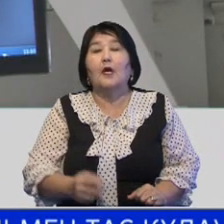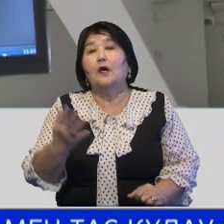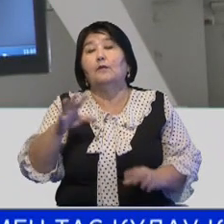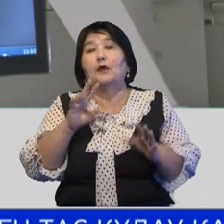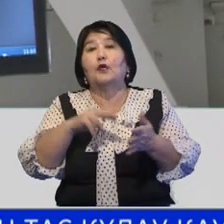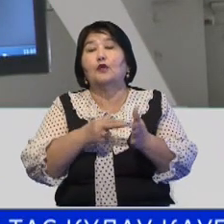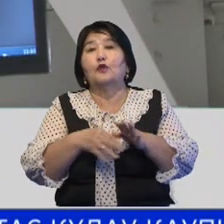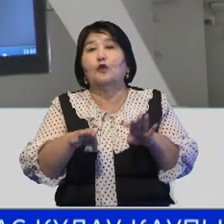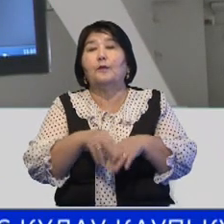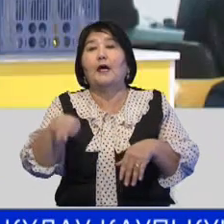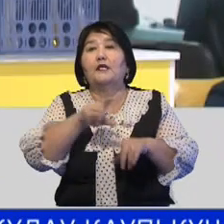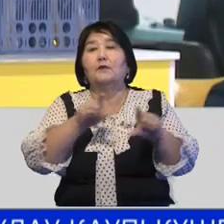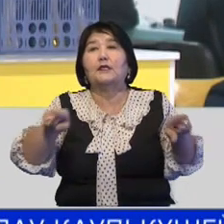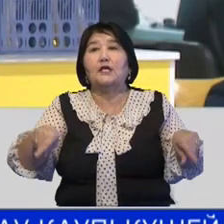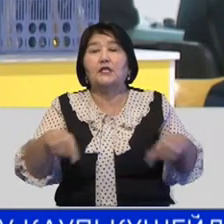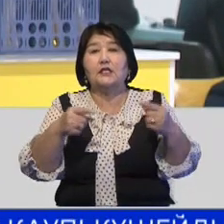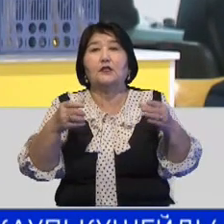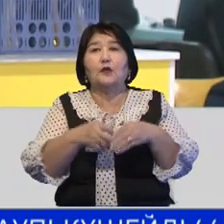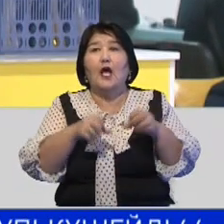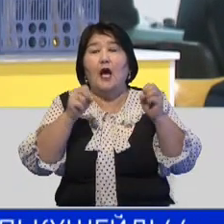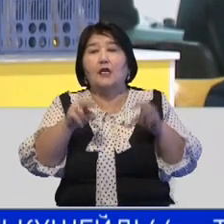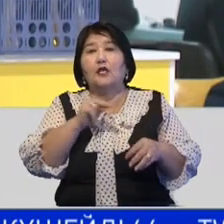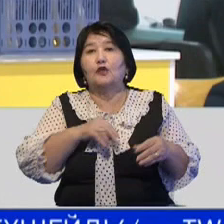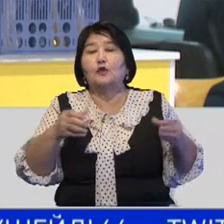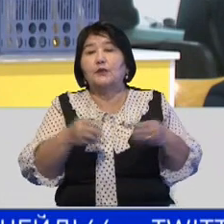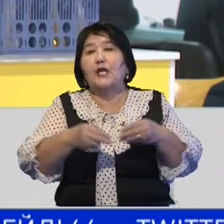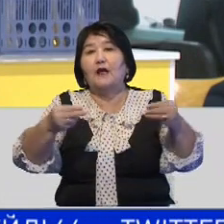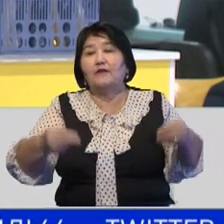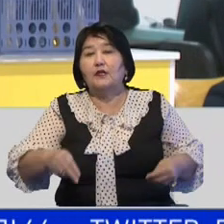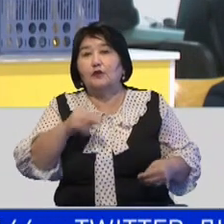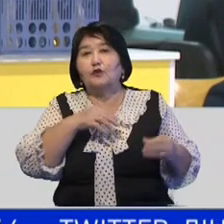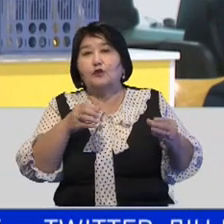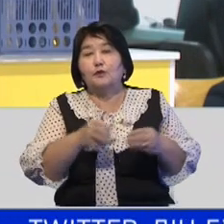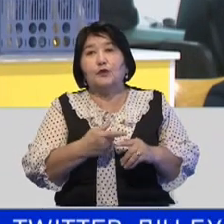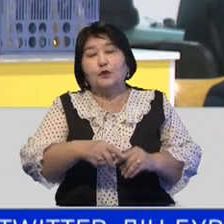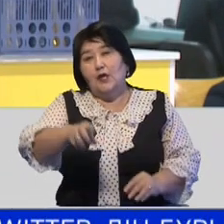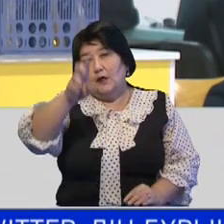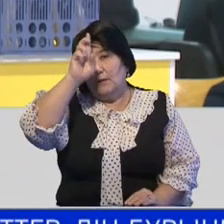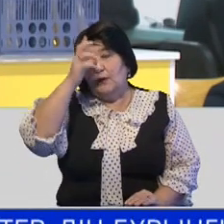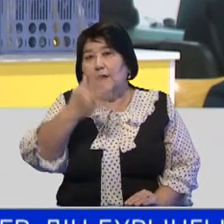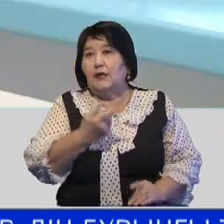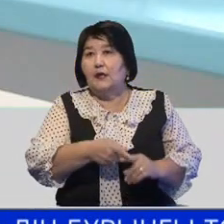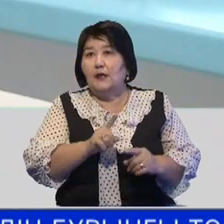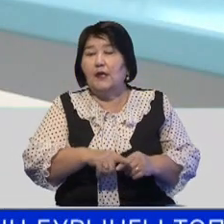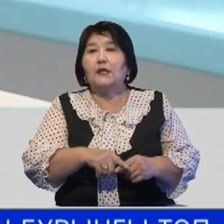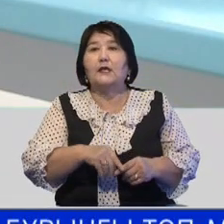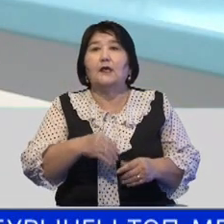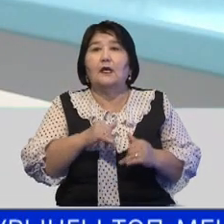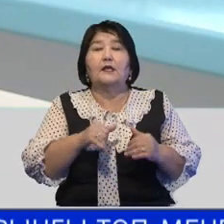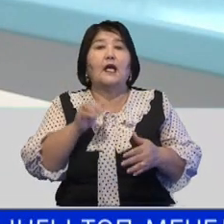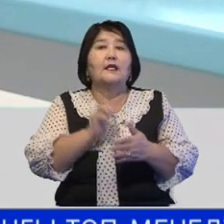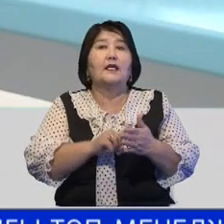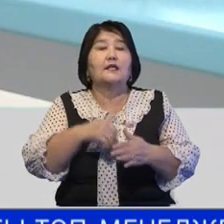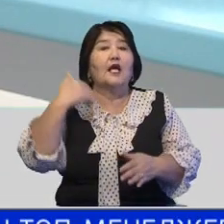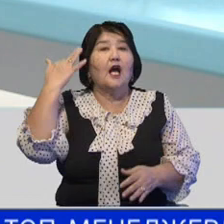сәйкес департаменттің жанынан құрылған арнайы жұмыс тобы бар, ведомствоаралық жұмыс тобы осы мемлекет көрсететін қызметтердің сапасын бақылап отырған.